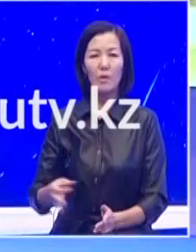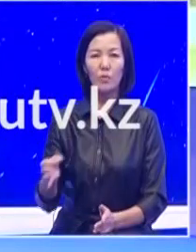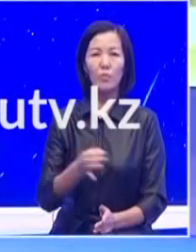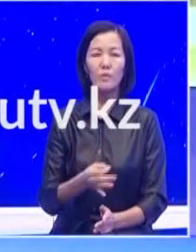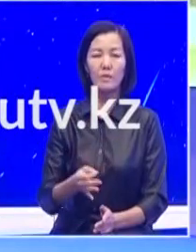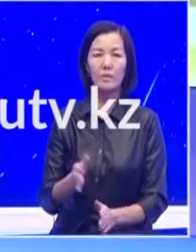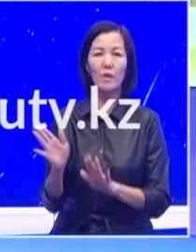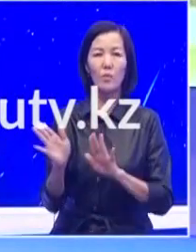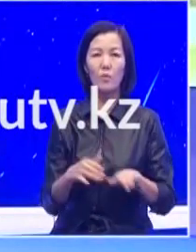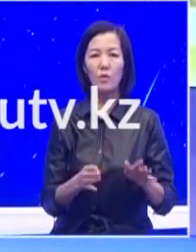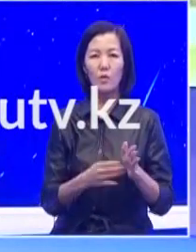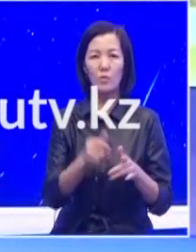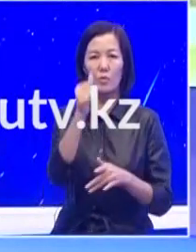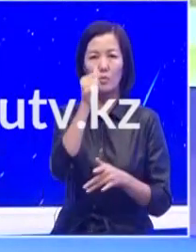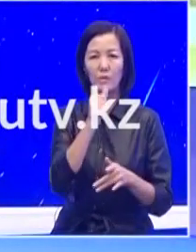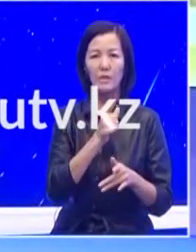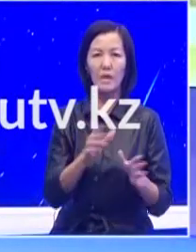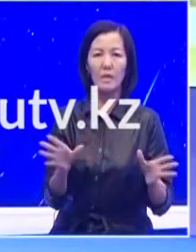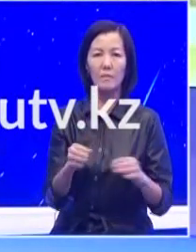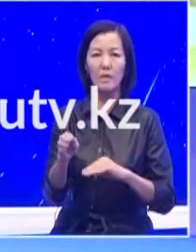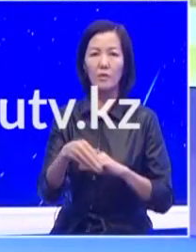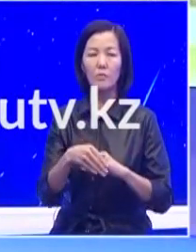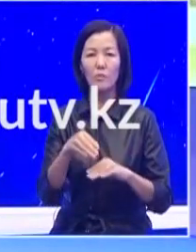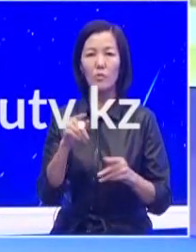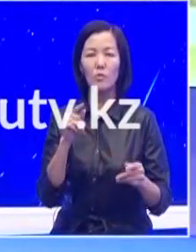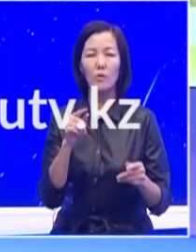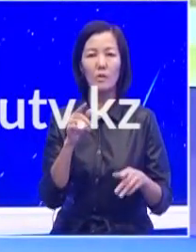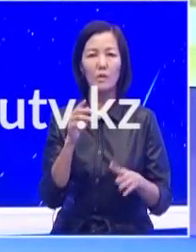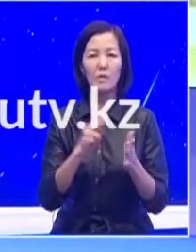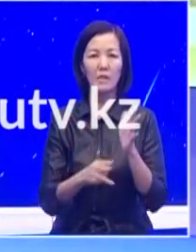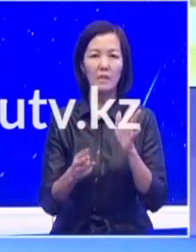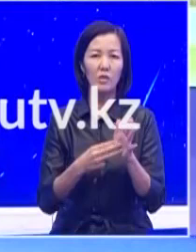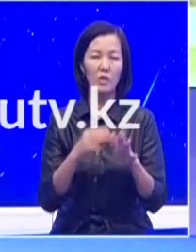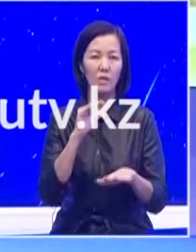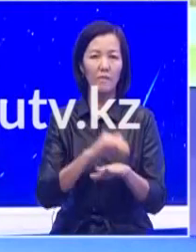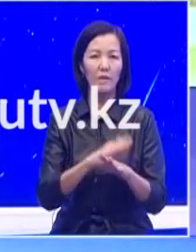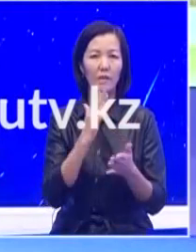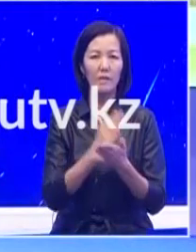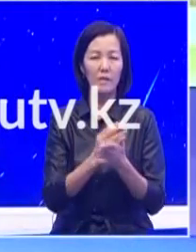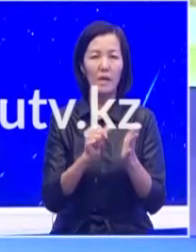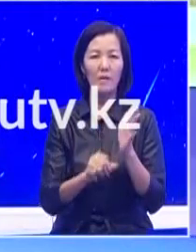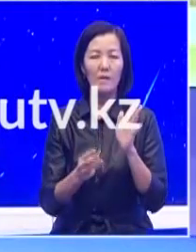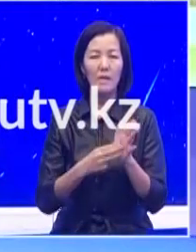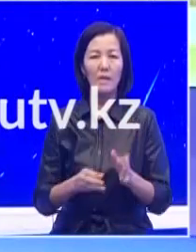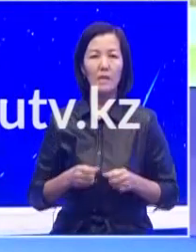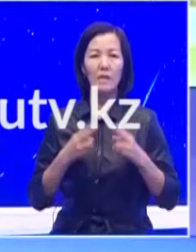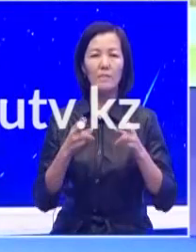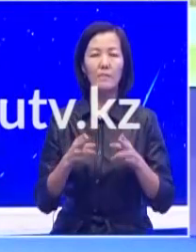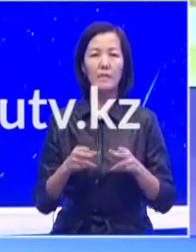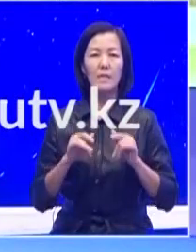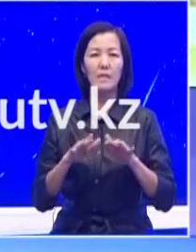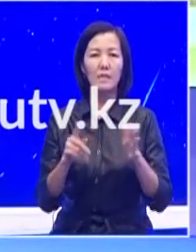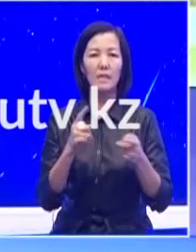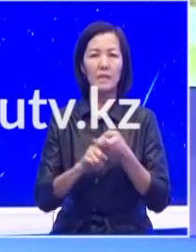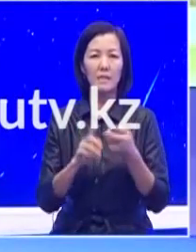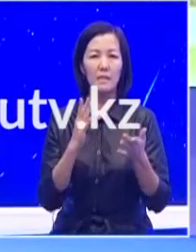Алматы облысында өткен 9 айда сыбайлас жемқорлықтың 87 дерегі тіркелген, оның 68-і қылмыстық іске тікелей қатысы бар. 57-сі